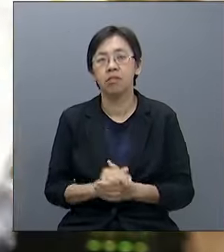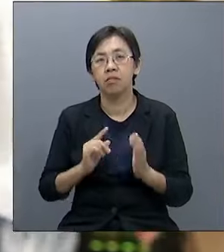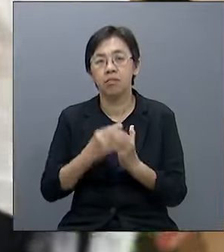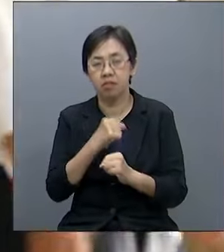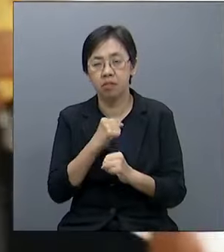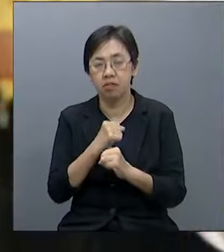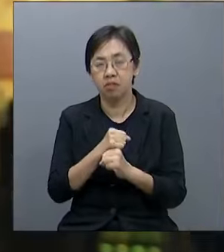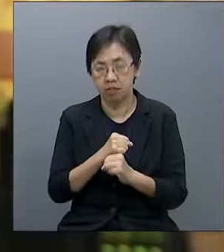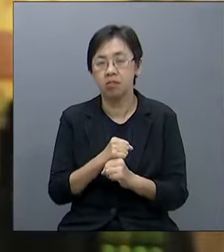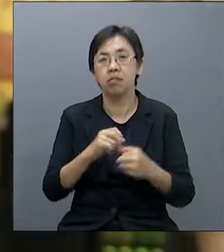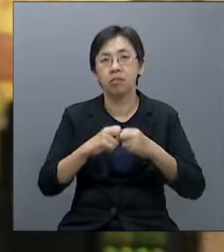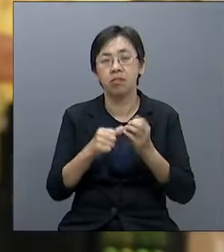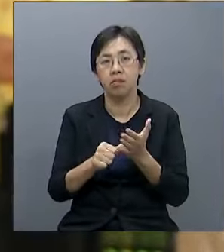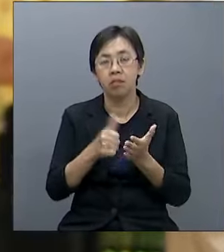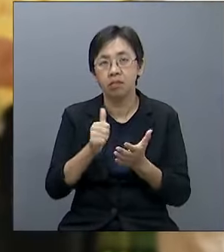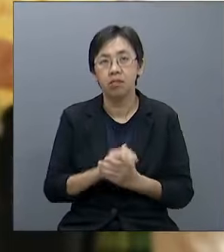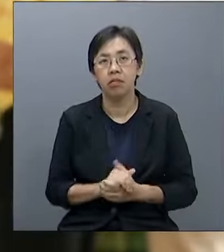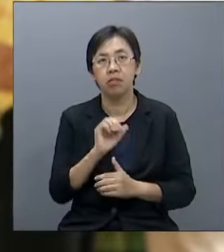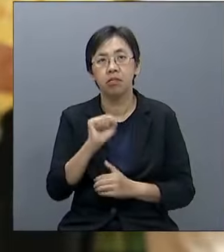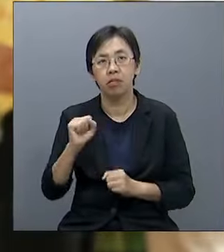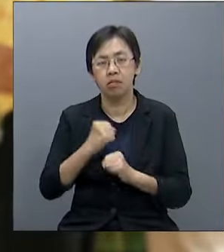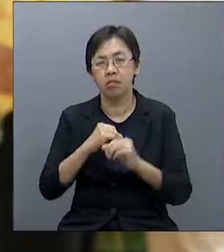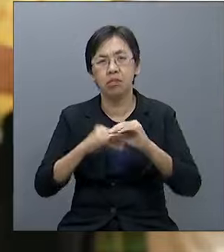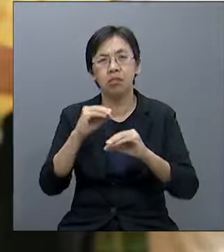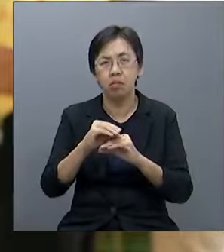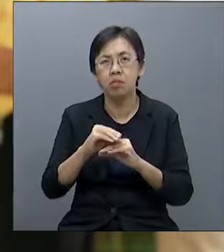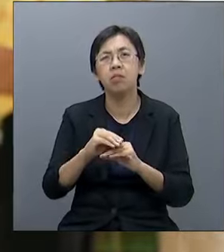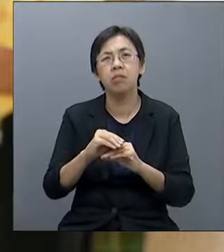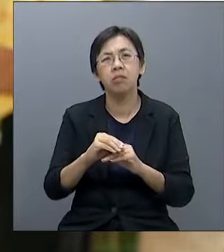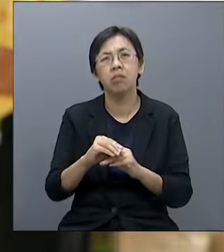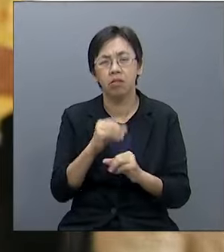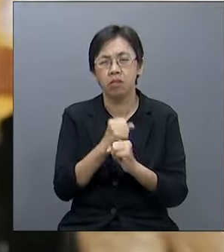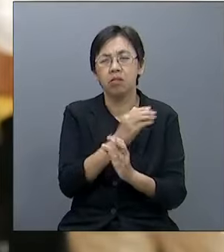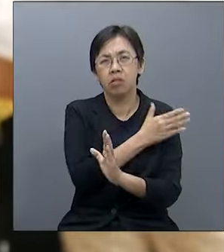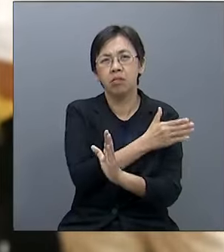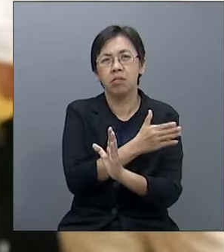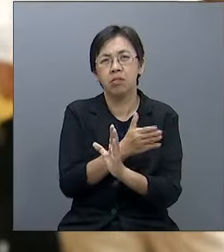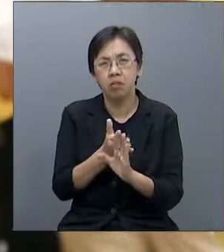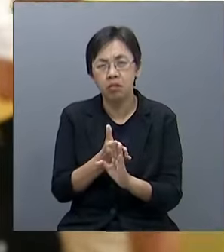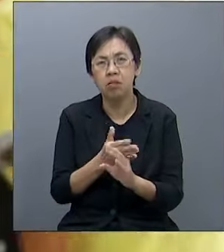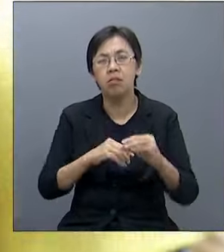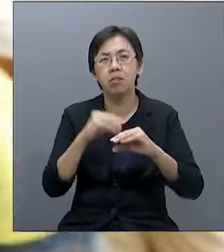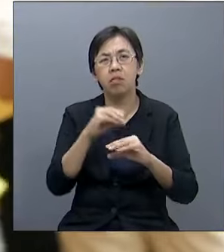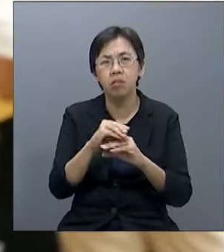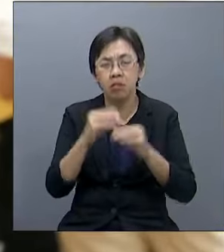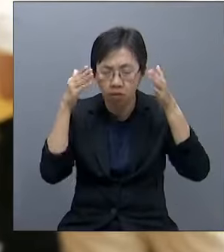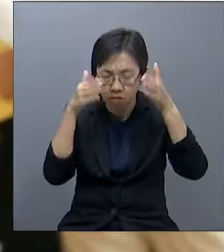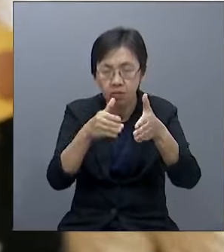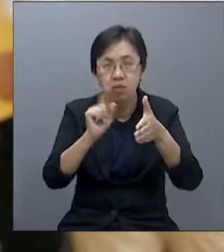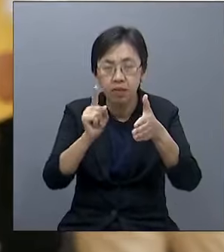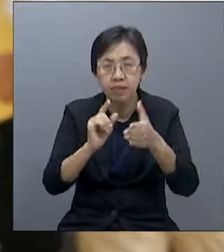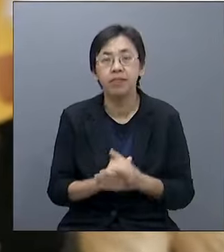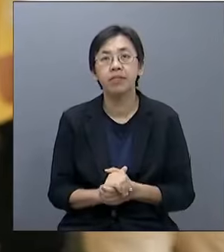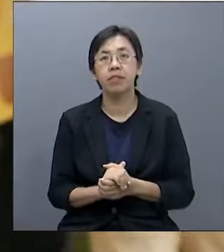ได้เดิมทีเนี่ยสสเองเนี่ยเราทำโครงการแบบลักษณะนี้มาค่อนข้างยาวนานค่ะแต่แล้วโฟกัสที่เรามีก็คือ1เรื่องของการป